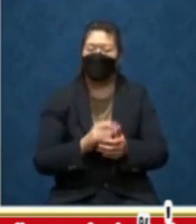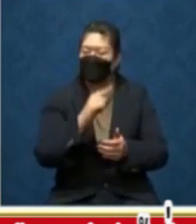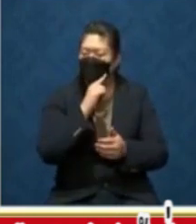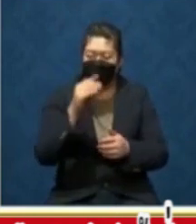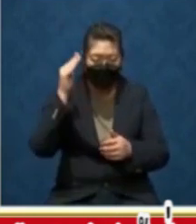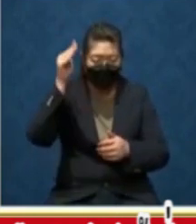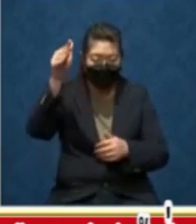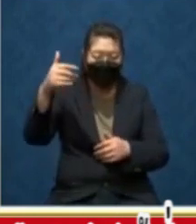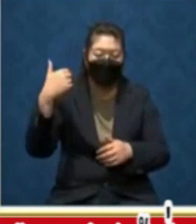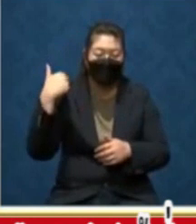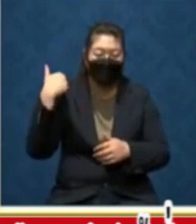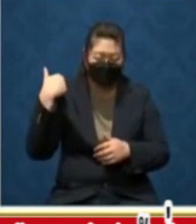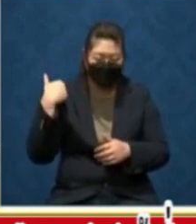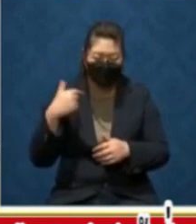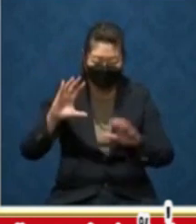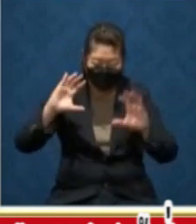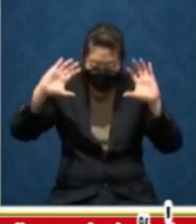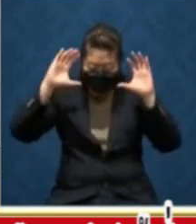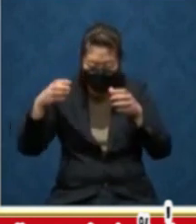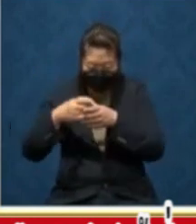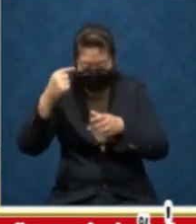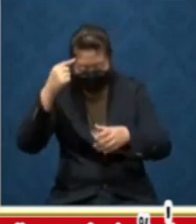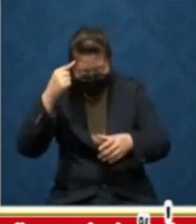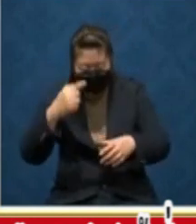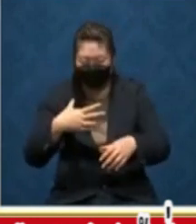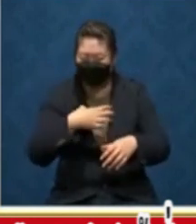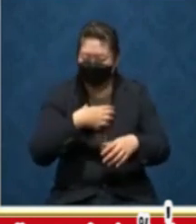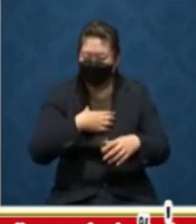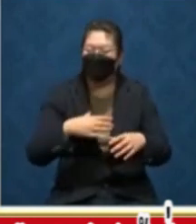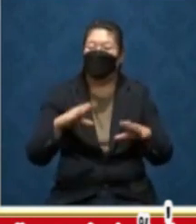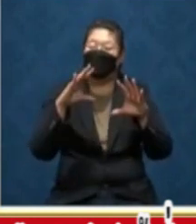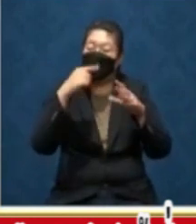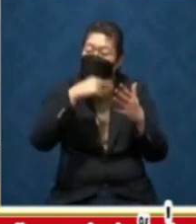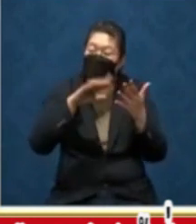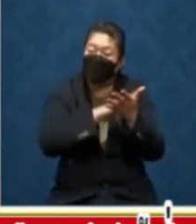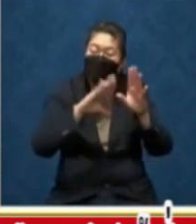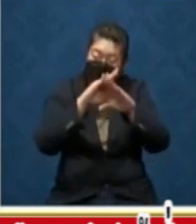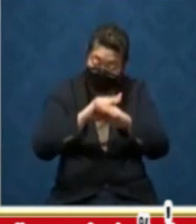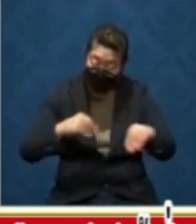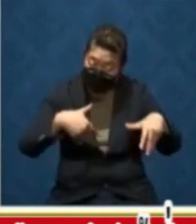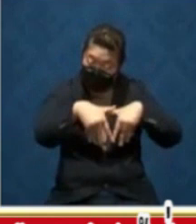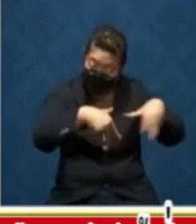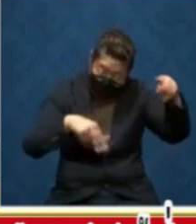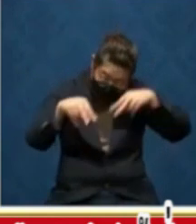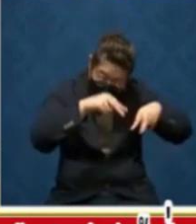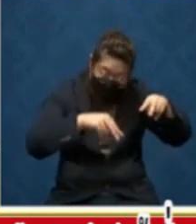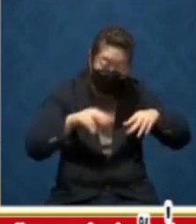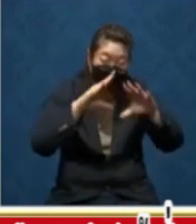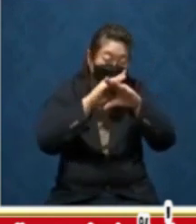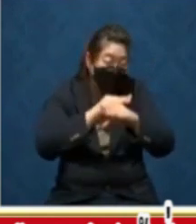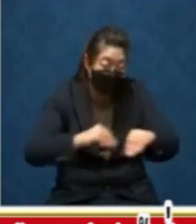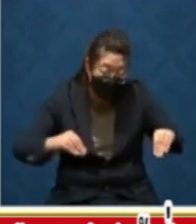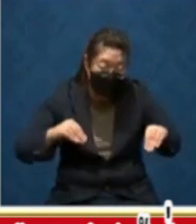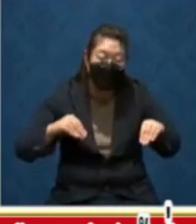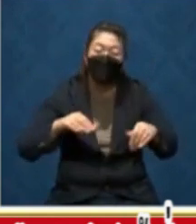หลังจากแบบตะวันถ้าหากรัฐบาลยังคิดว่าความสงบต้องจบที่รัฐบาลแล้วเอาประชาชนให้อยู่